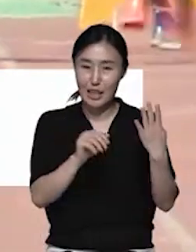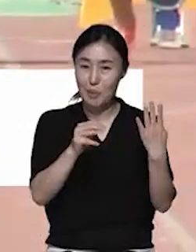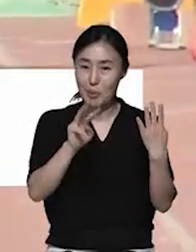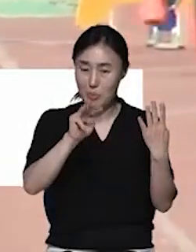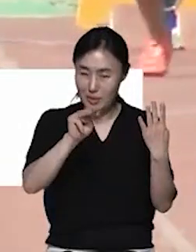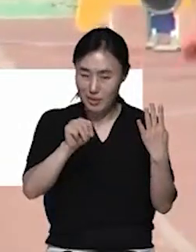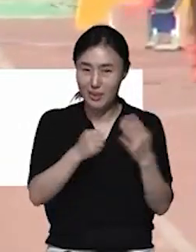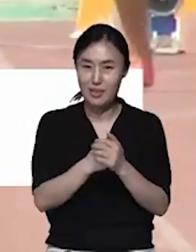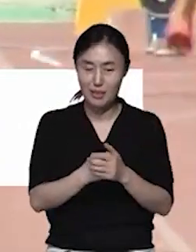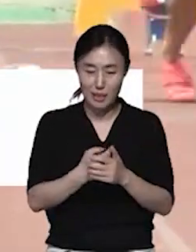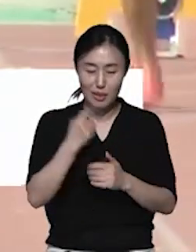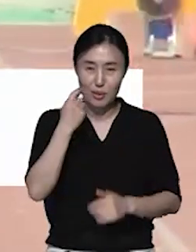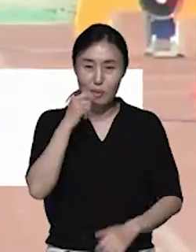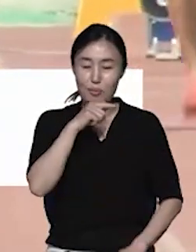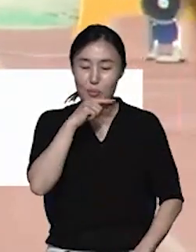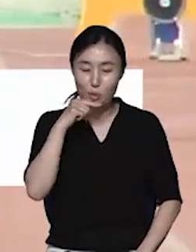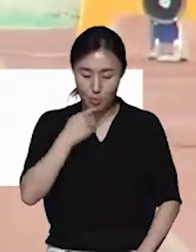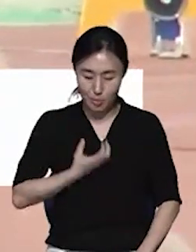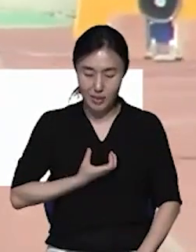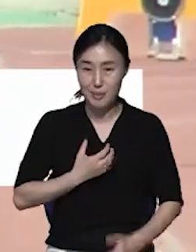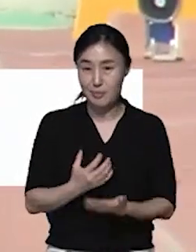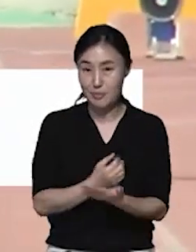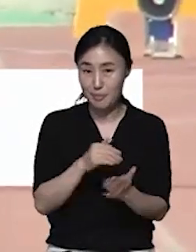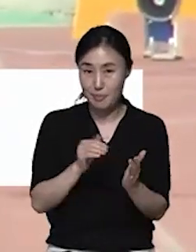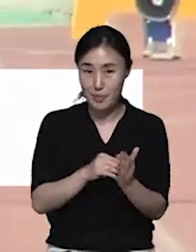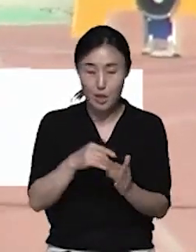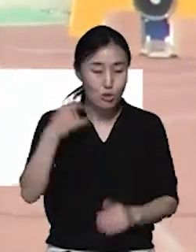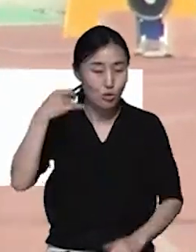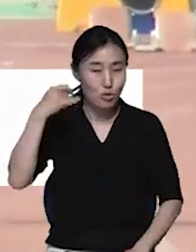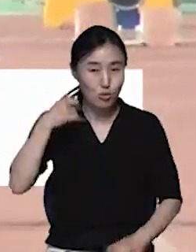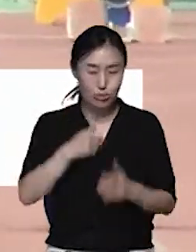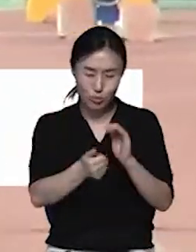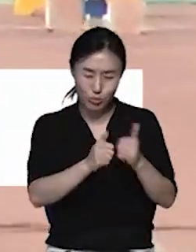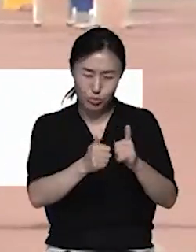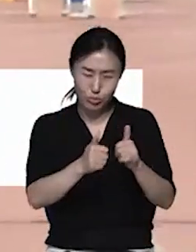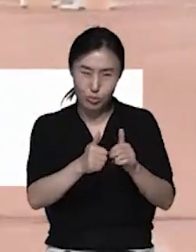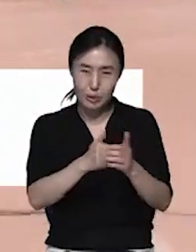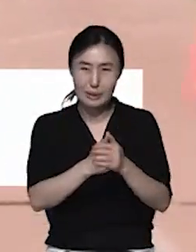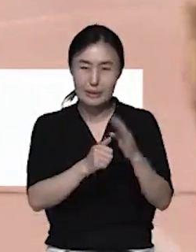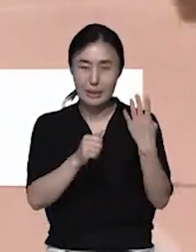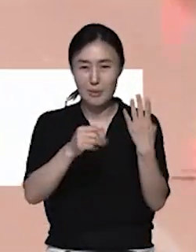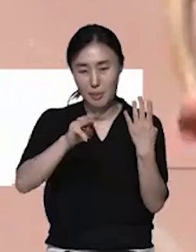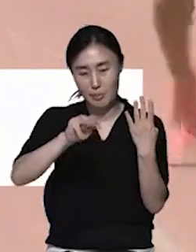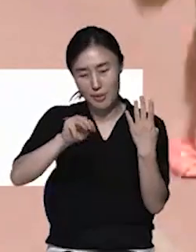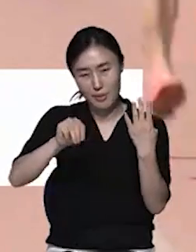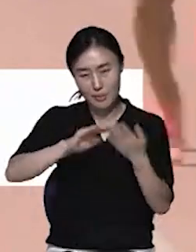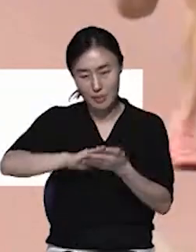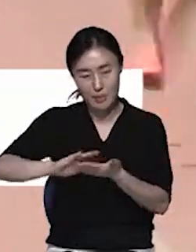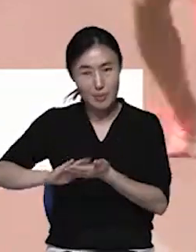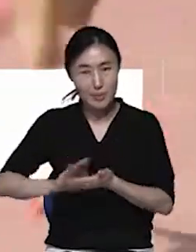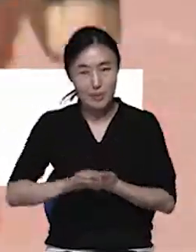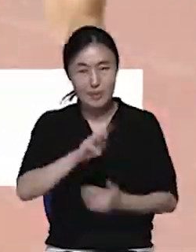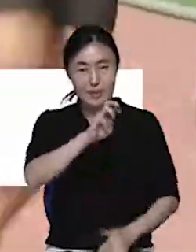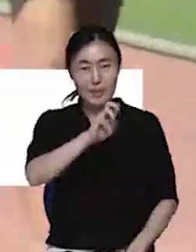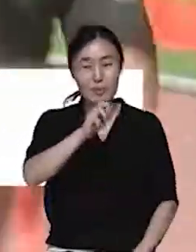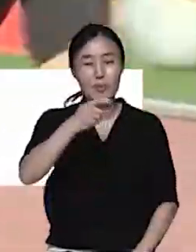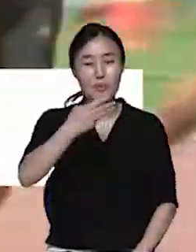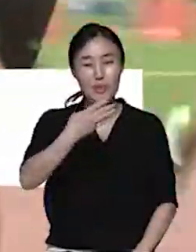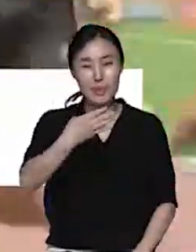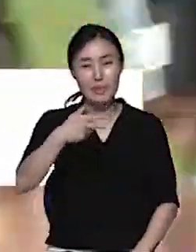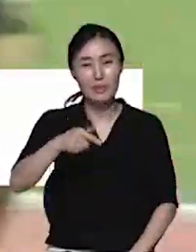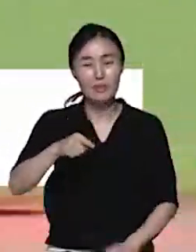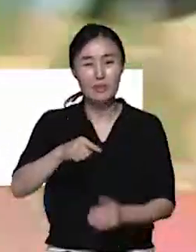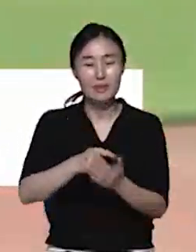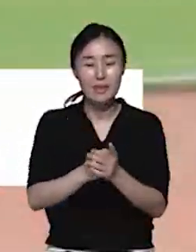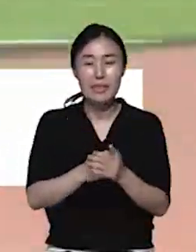걸었습니다. 지난 3일 중국 항저우올림픽 주 경기장에서 열린 계주에서 이들은 38초 74를 기록하면서